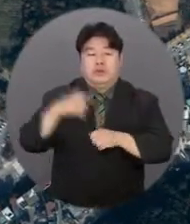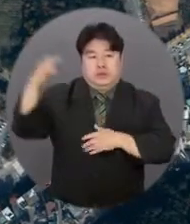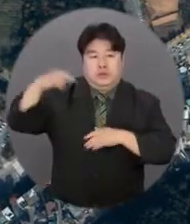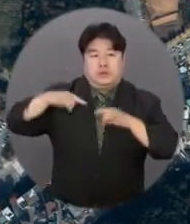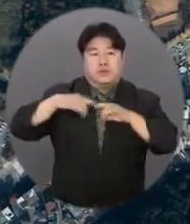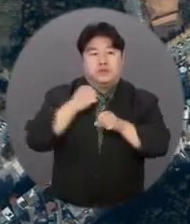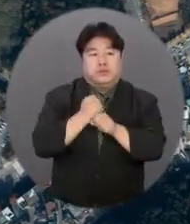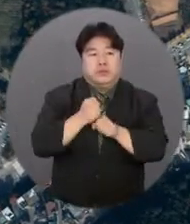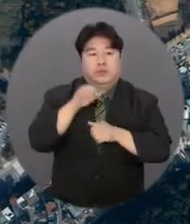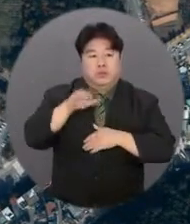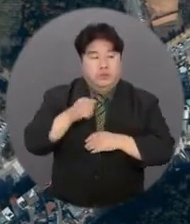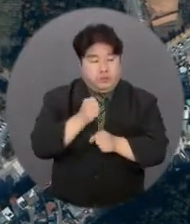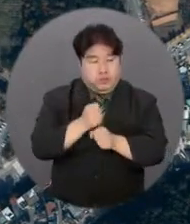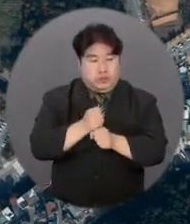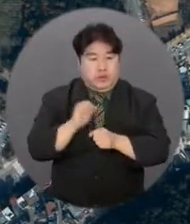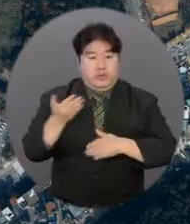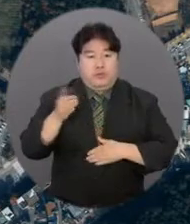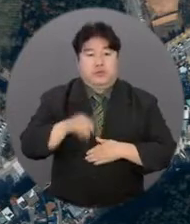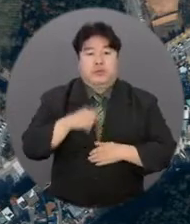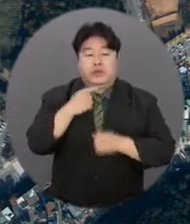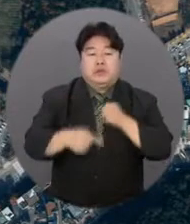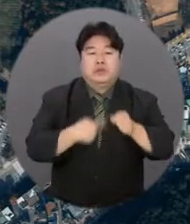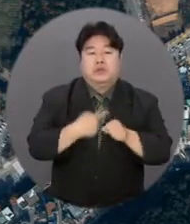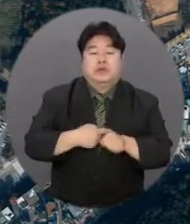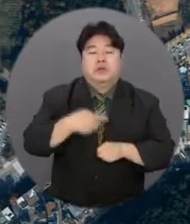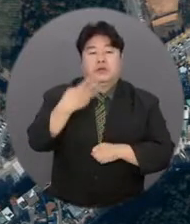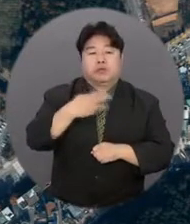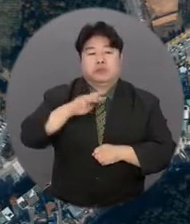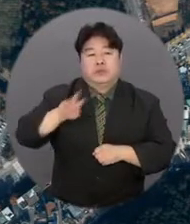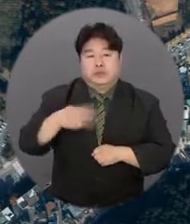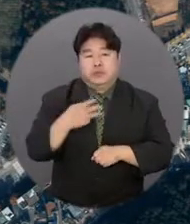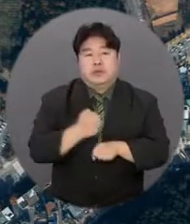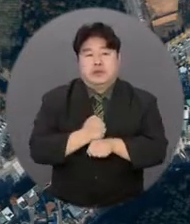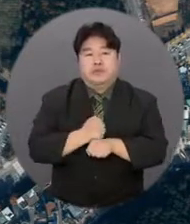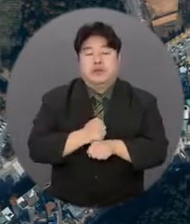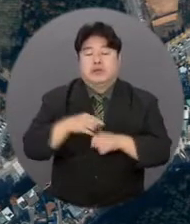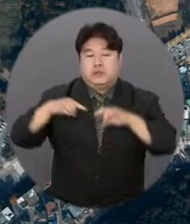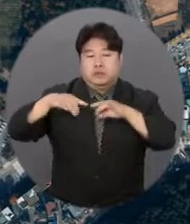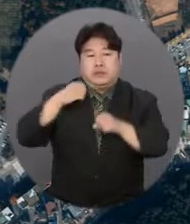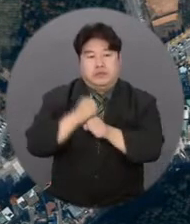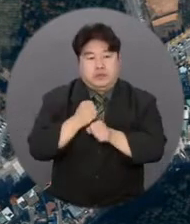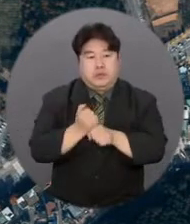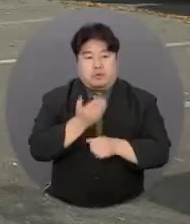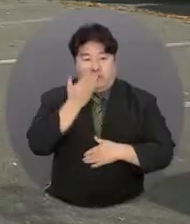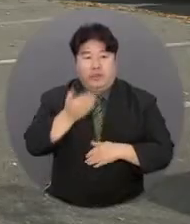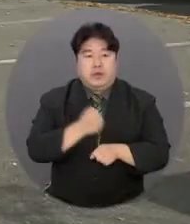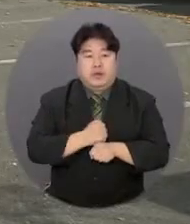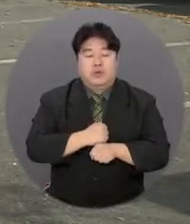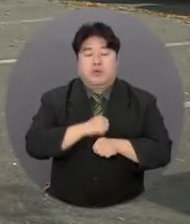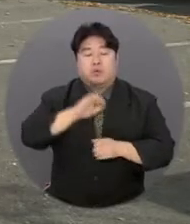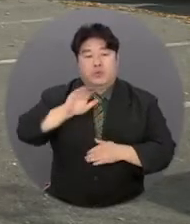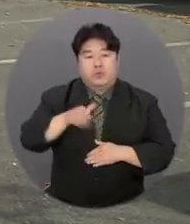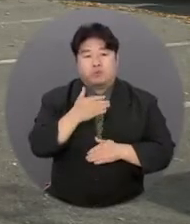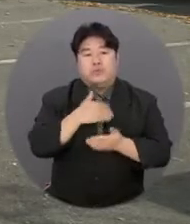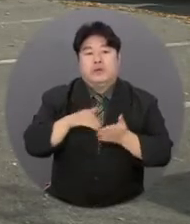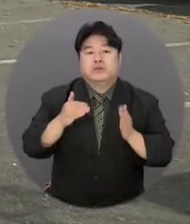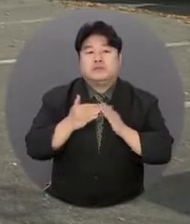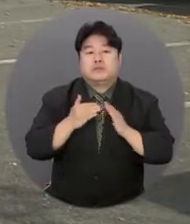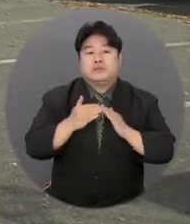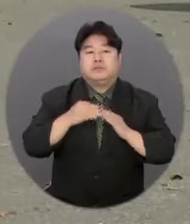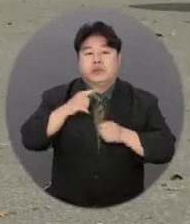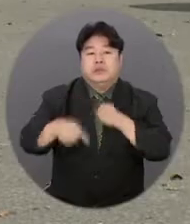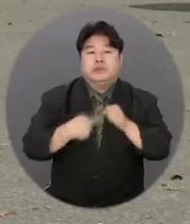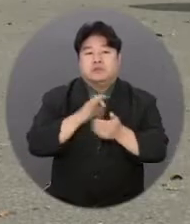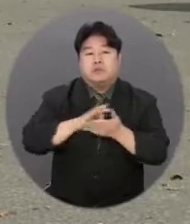발전 시설이 들어서는 건데 연간 3,300메가와트의 전력을 생산합니다. 900세대가 1년 동안 사용할 수